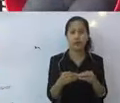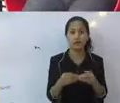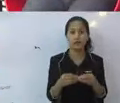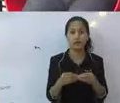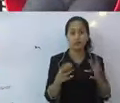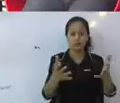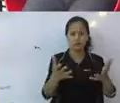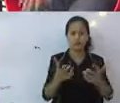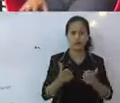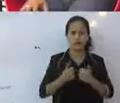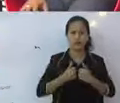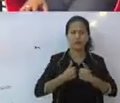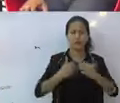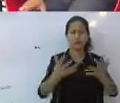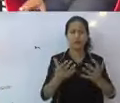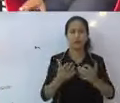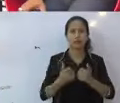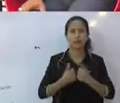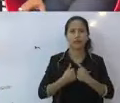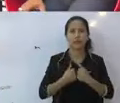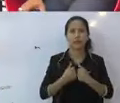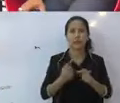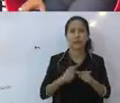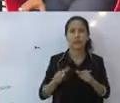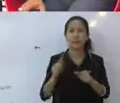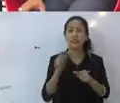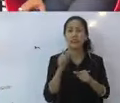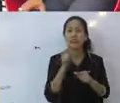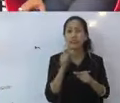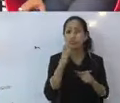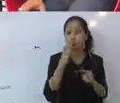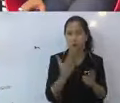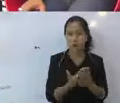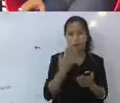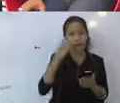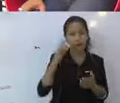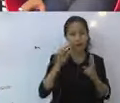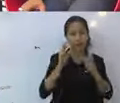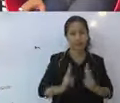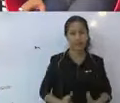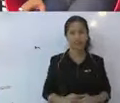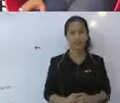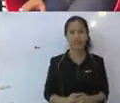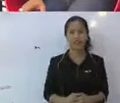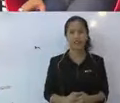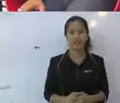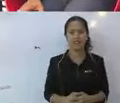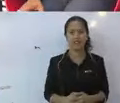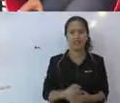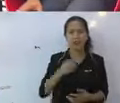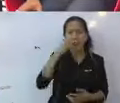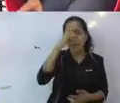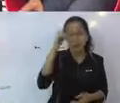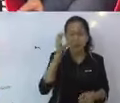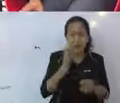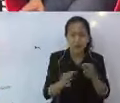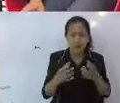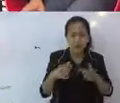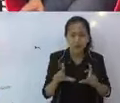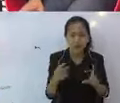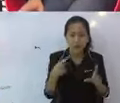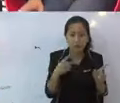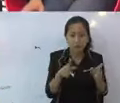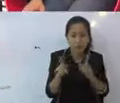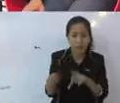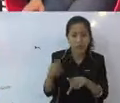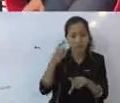mag-crave ng mag-crave eh. At saka kasi baka, ano, pag pinag-diet mo ka agad-agad na biglaan, baka matroma. Baka hindi na nagkakumain niya kanakain. Kasi